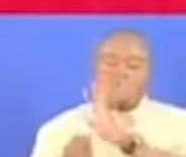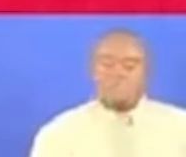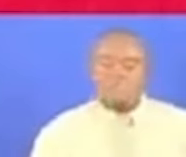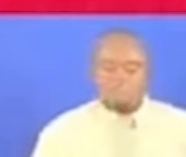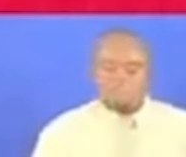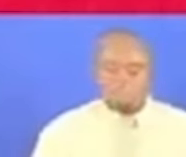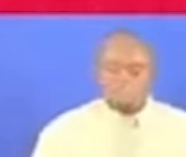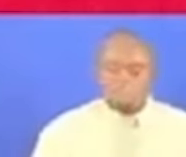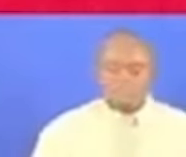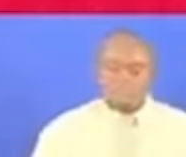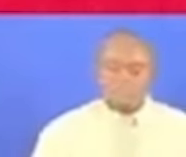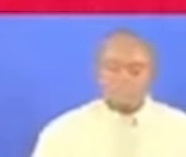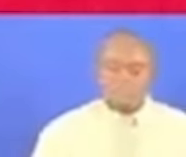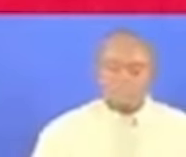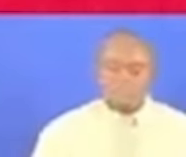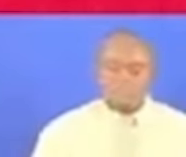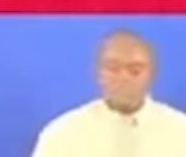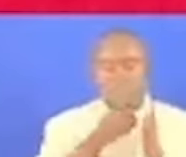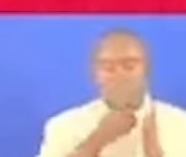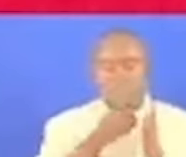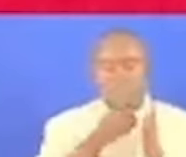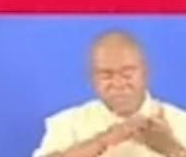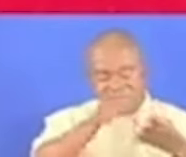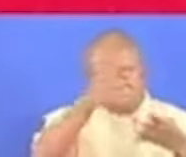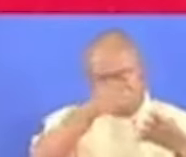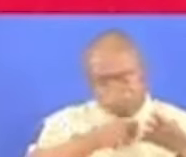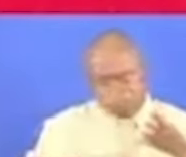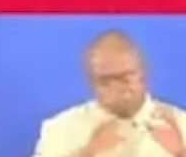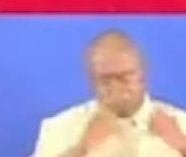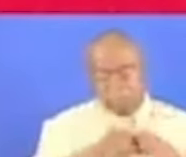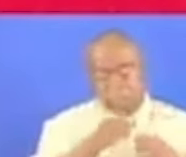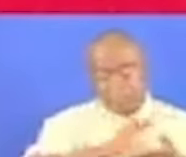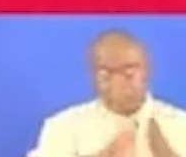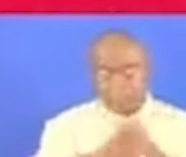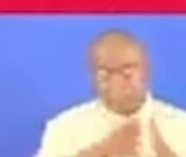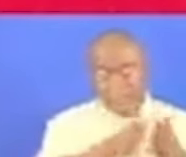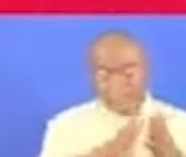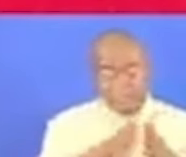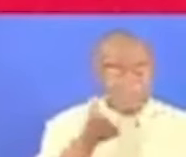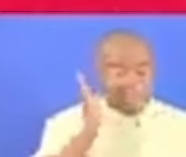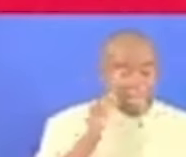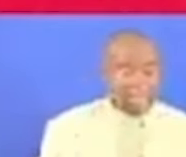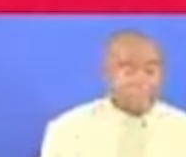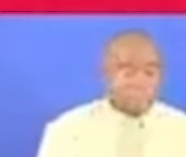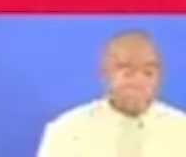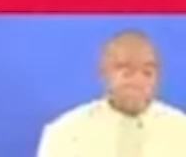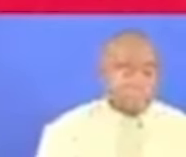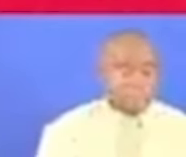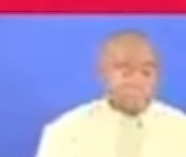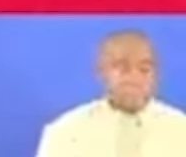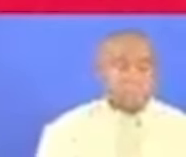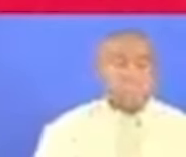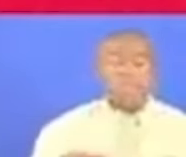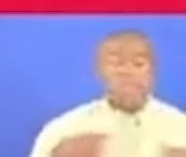vitanimix na ufa Fanu Huo Kama ilik na ufa afan wa serik na